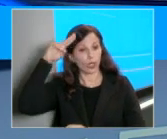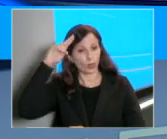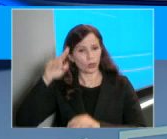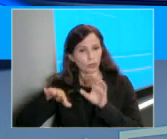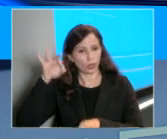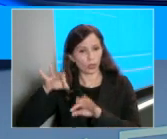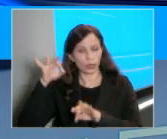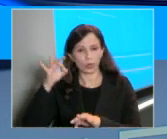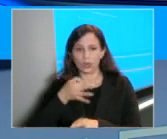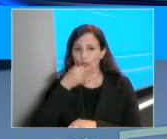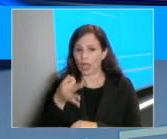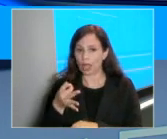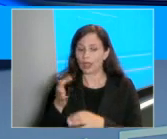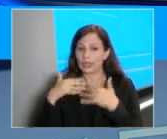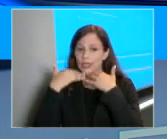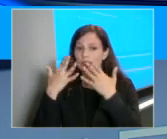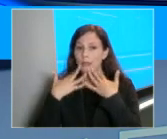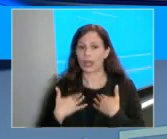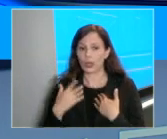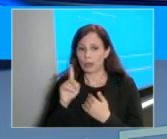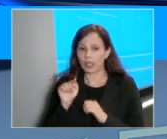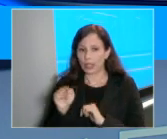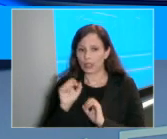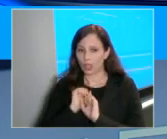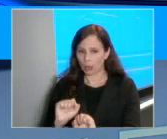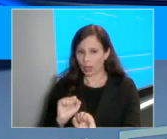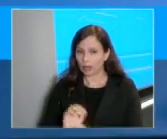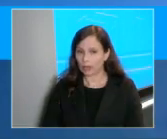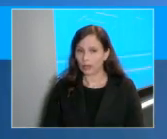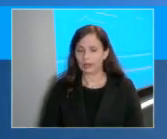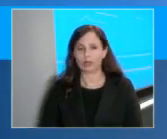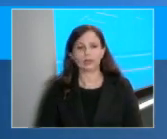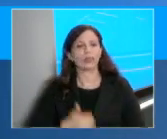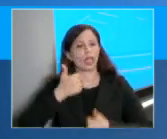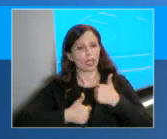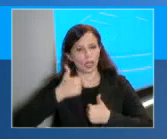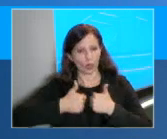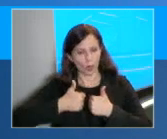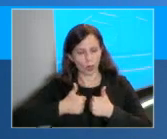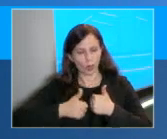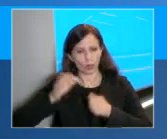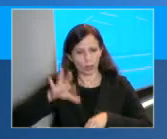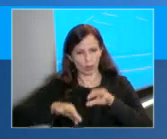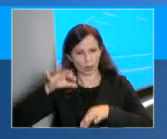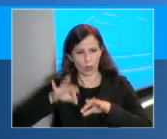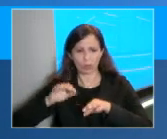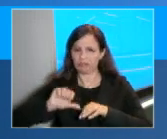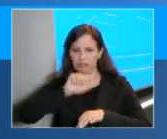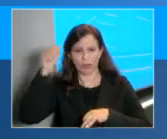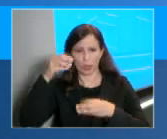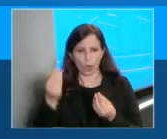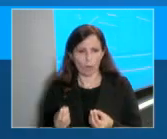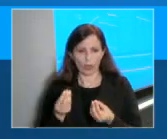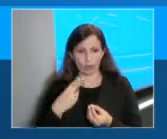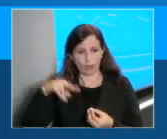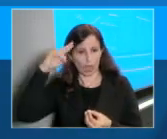קודם כל, תרצה לגלות לנו במי אתה תומך? אני חושב שהקמפיין הזה והתחרות עצמה, הפריימריז עצמו, זה הדבר הכי טוב שקרה לליכוד